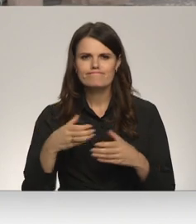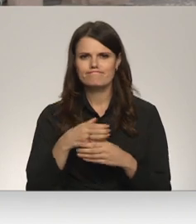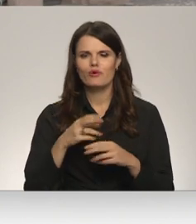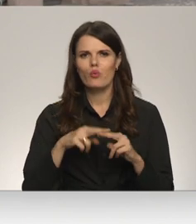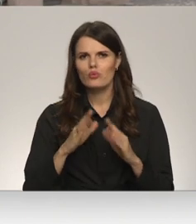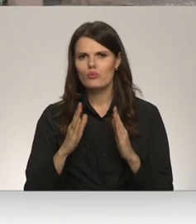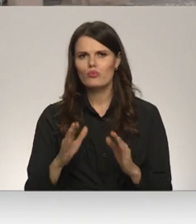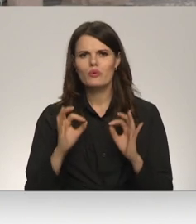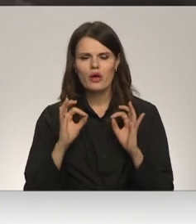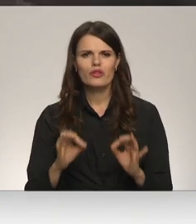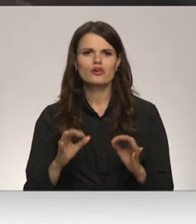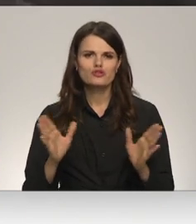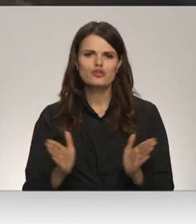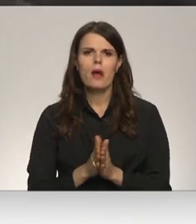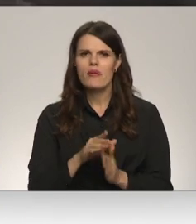un būt patiešām tautē.